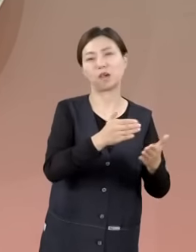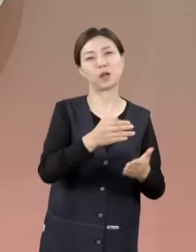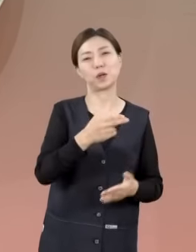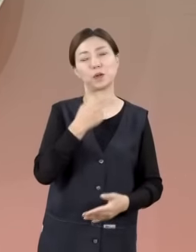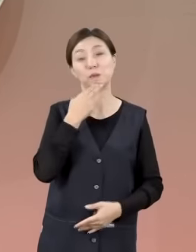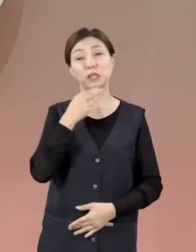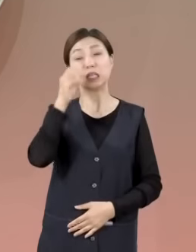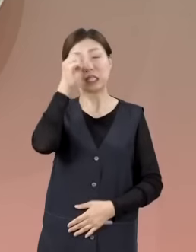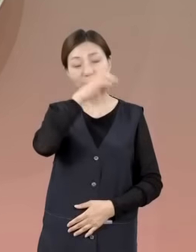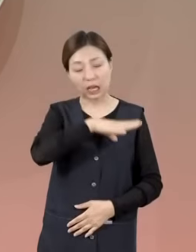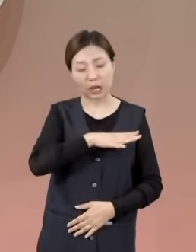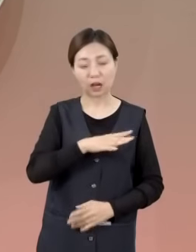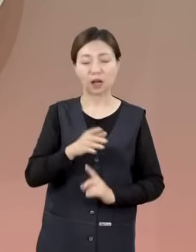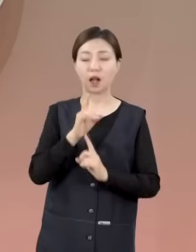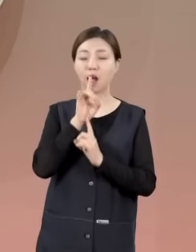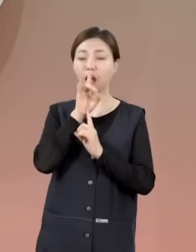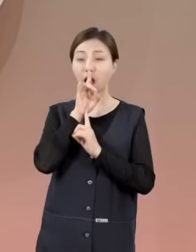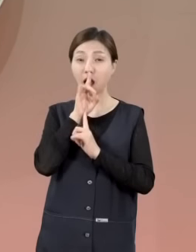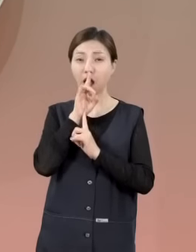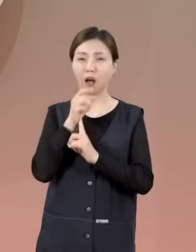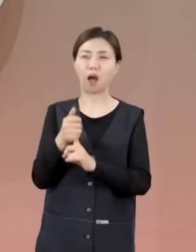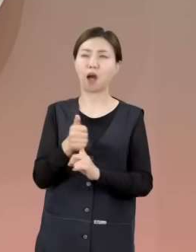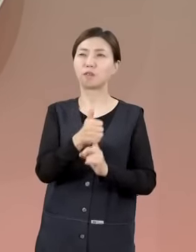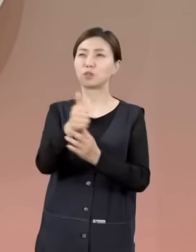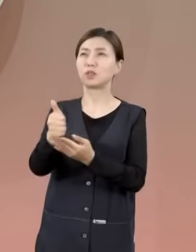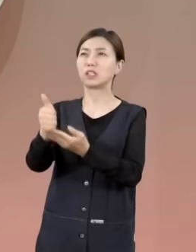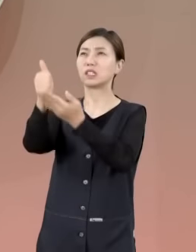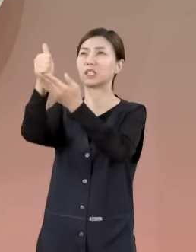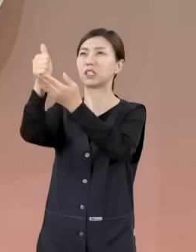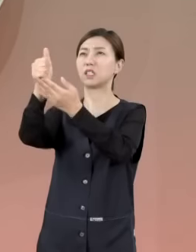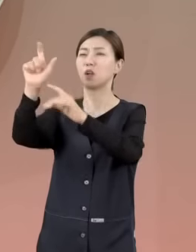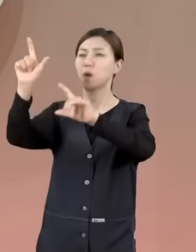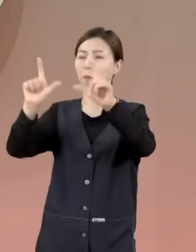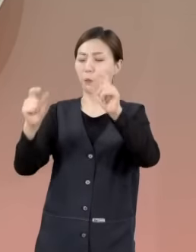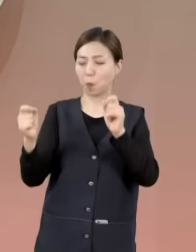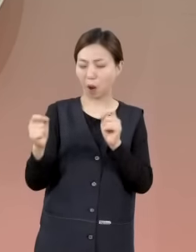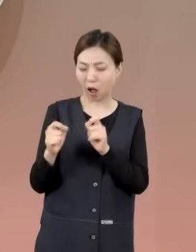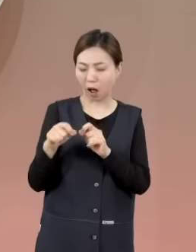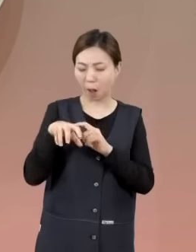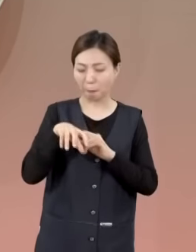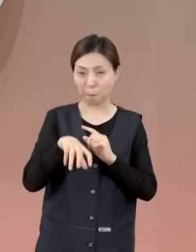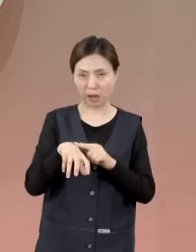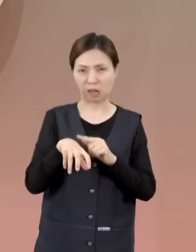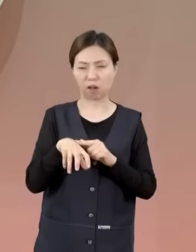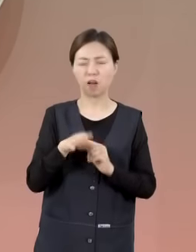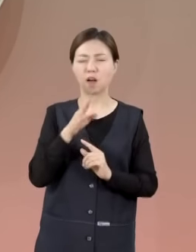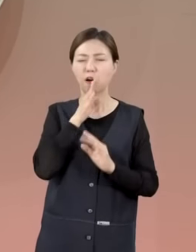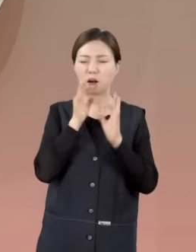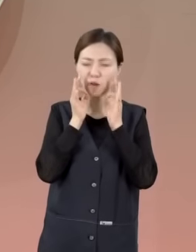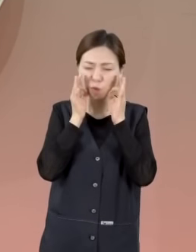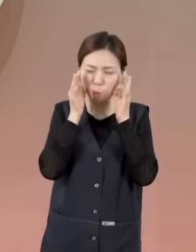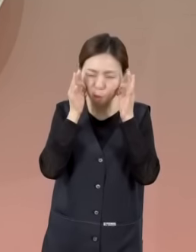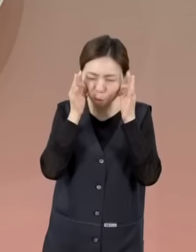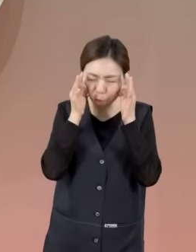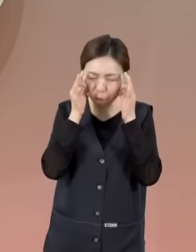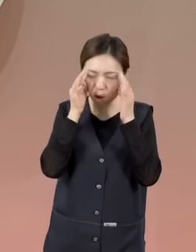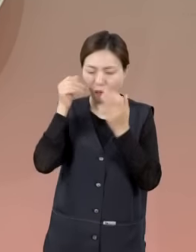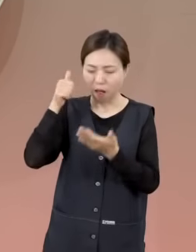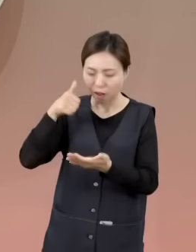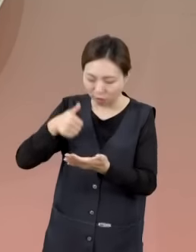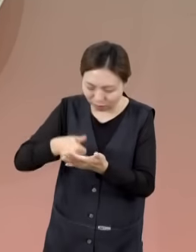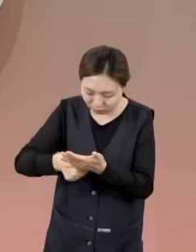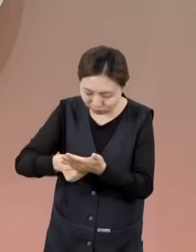주력하기보다는 그저 부처님 앞에 나아가 간절하고 감사한 마음으로